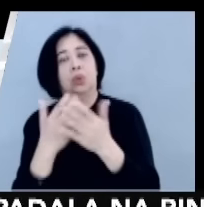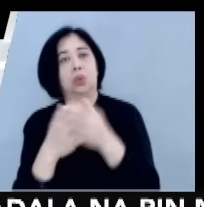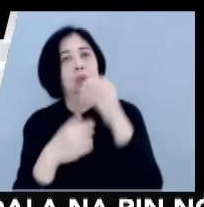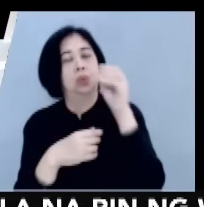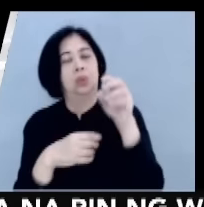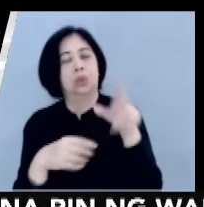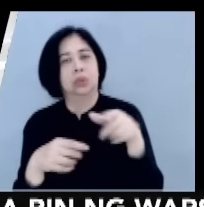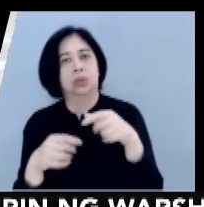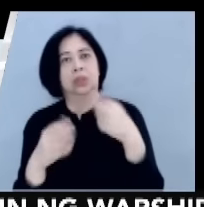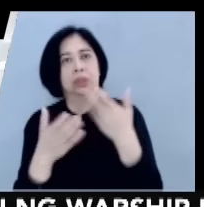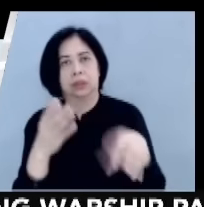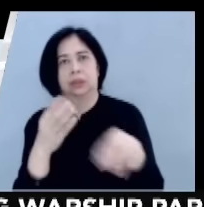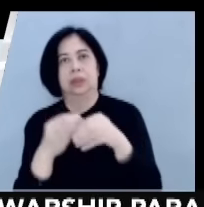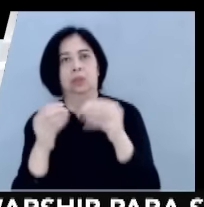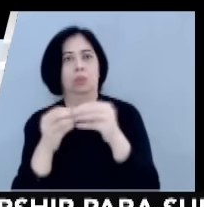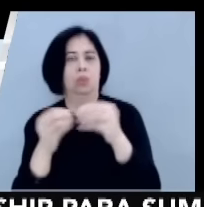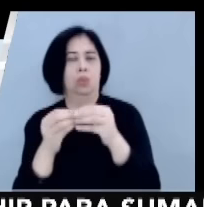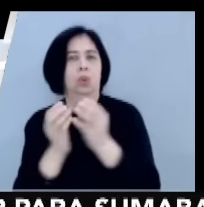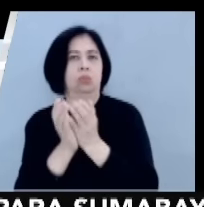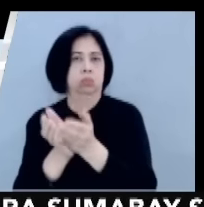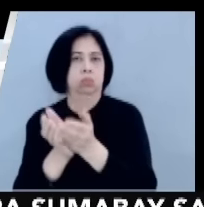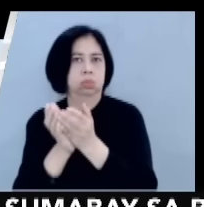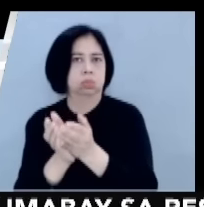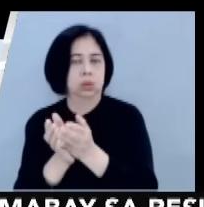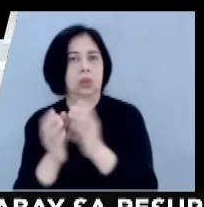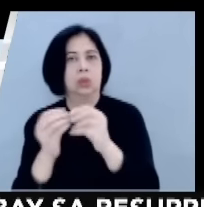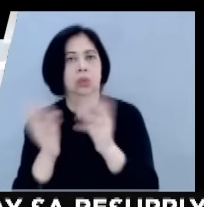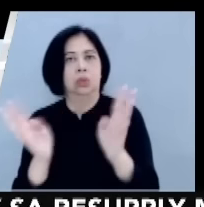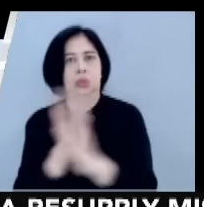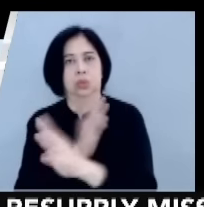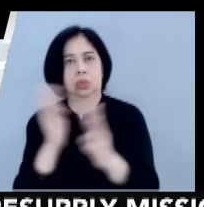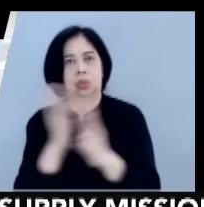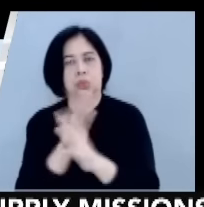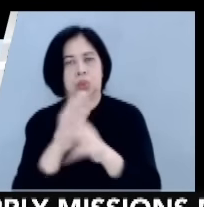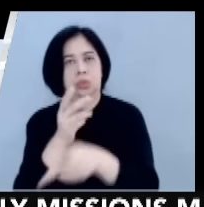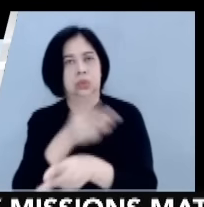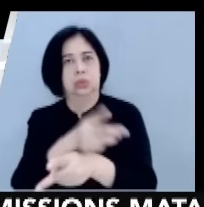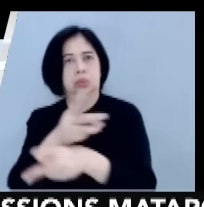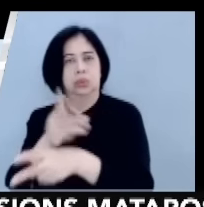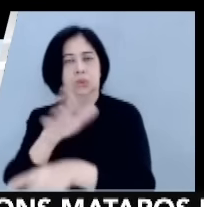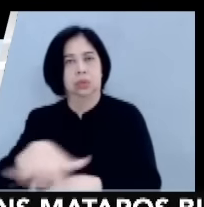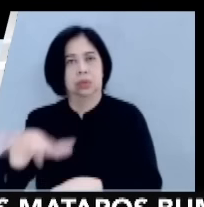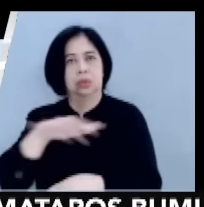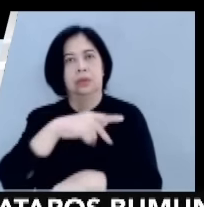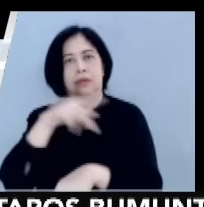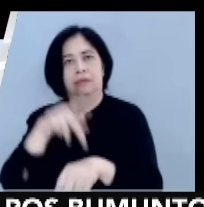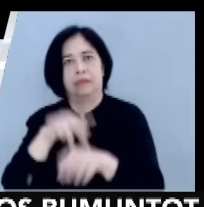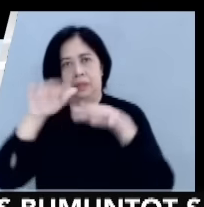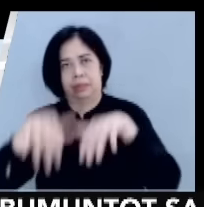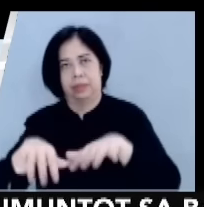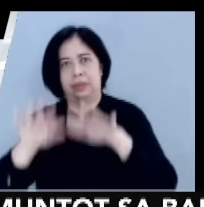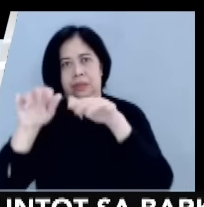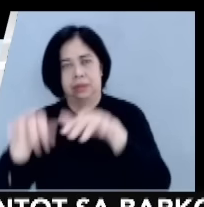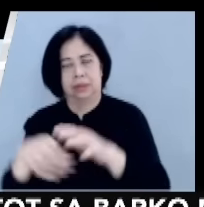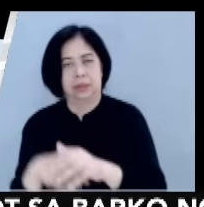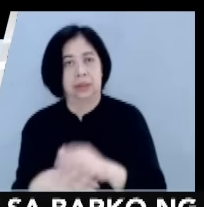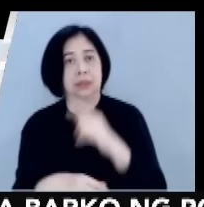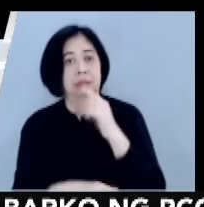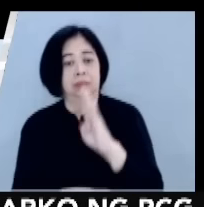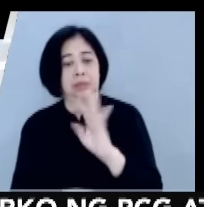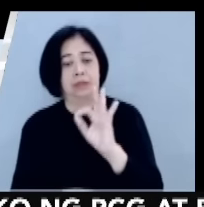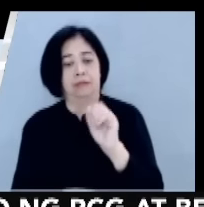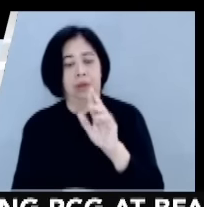bilang dagdag sa kanilang floating assets at para ma-rotate ang mga barkong nagpapatrolya sa karagatan ng bansa. Pagtitiyak ng BIFAR, mas magiging